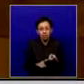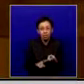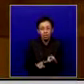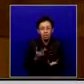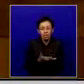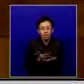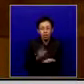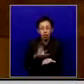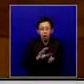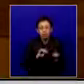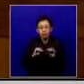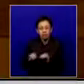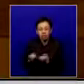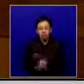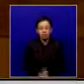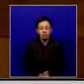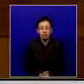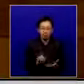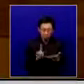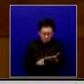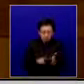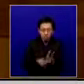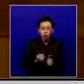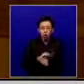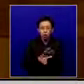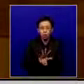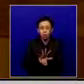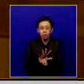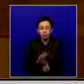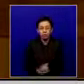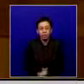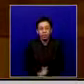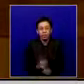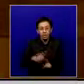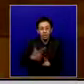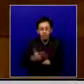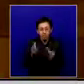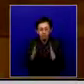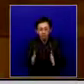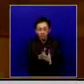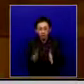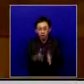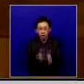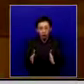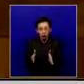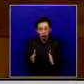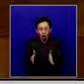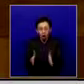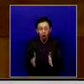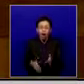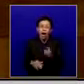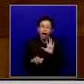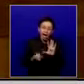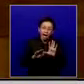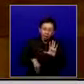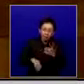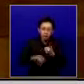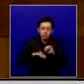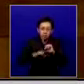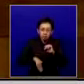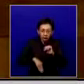มาณแล้วมันยังมาเจอโควิดอีกแต่โควิดใน3เดือนเราสามารถจำกัดให้อยู่ในระดับต่ำ5ต่ำ10ได้อันนี้ถ้